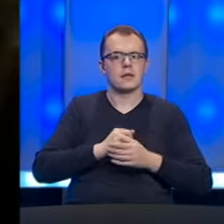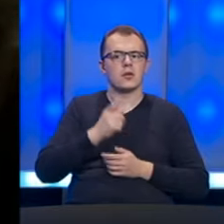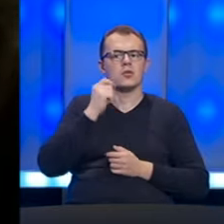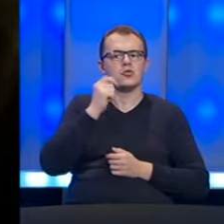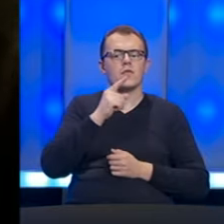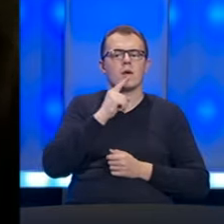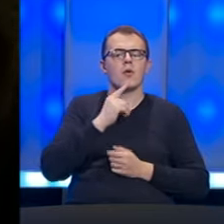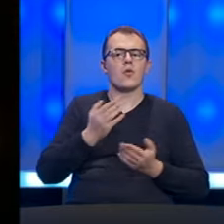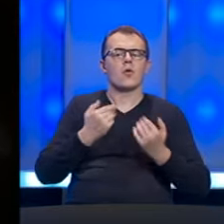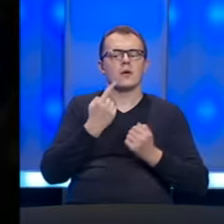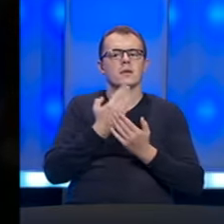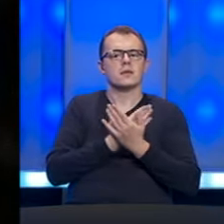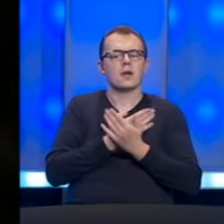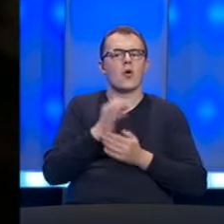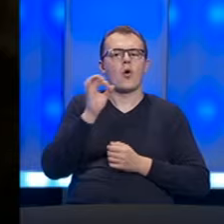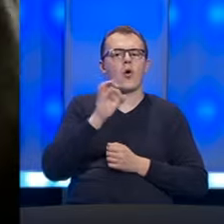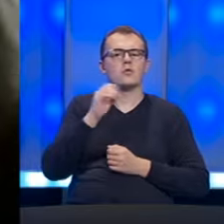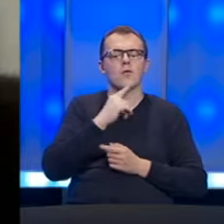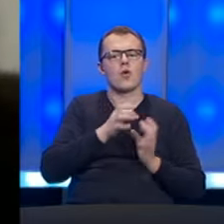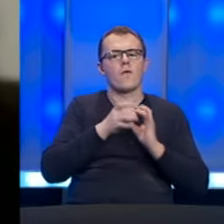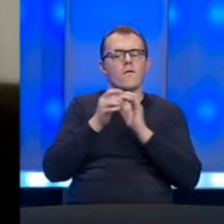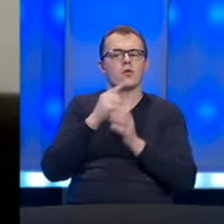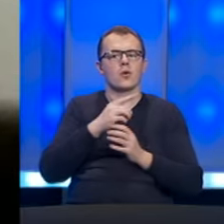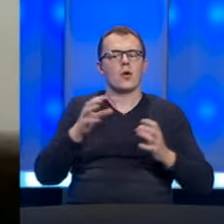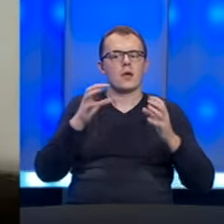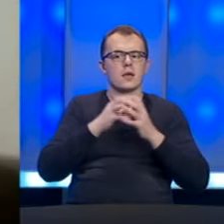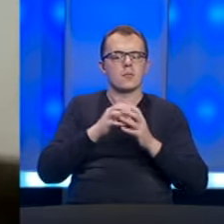čovjek koji je iz Oxforda, koji vodi onu ekipu,